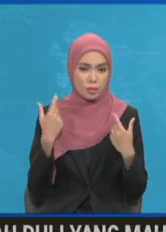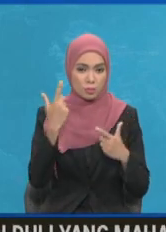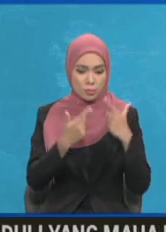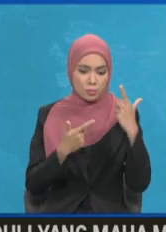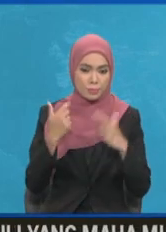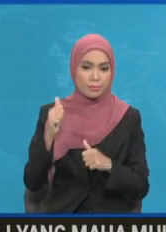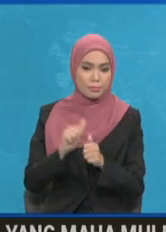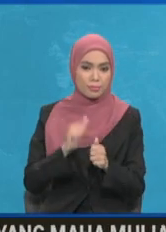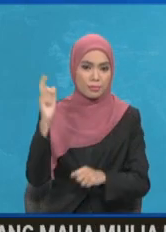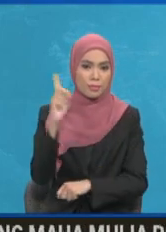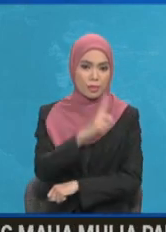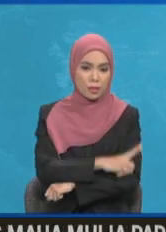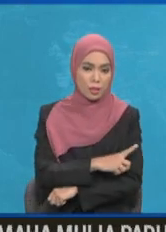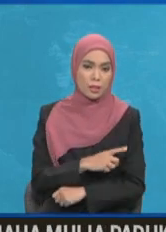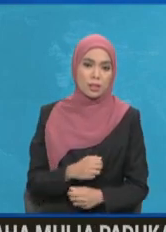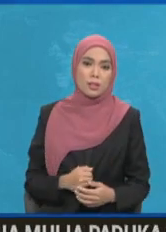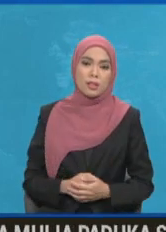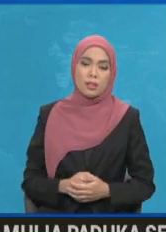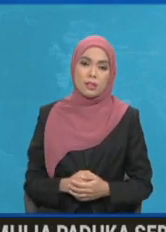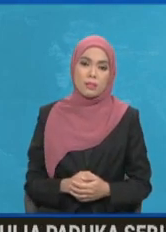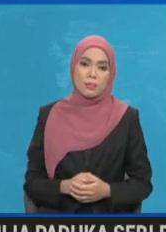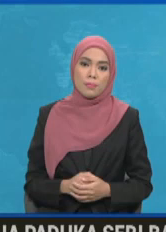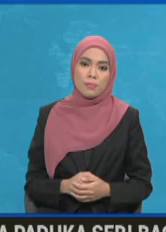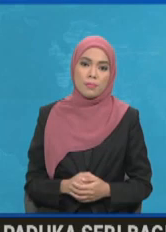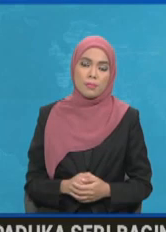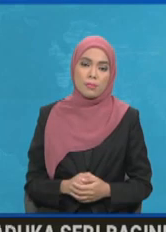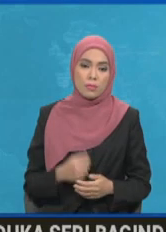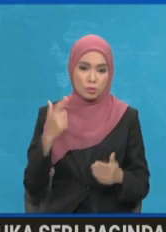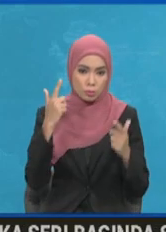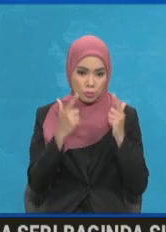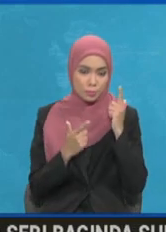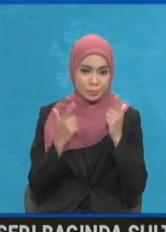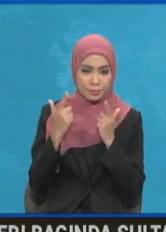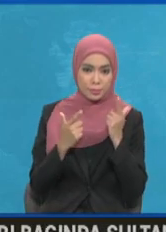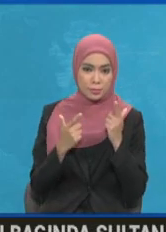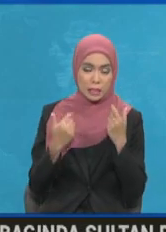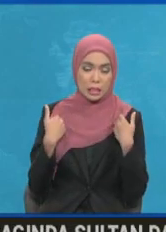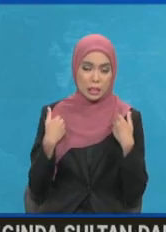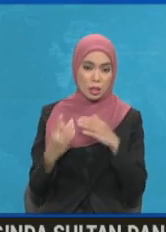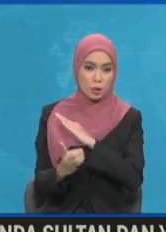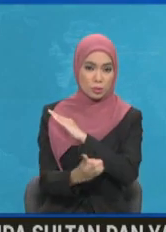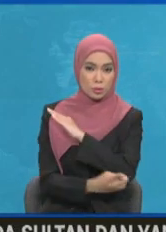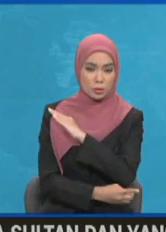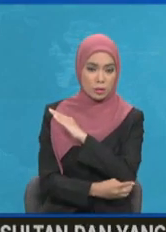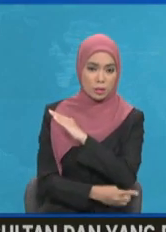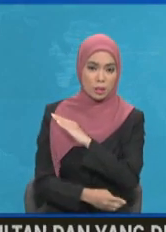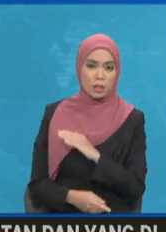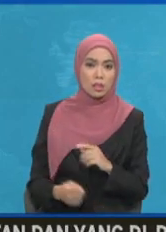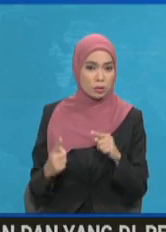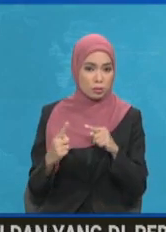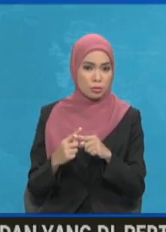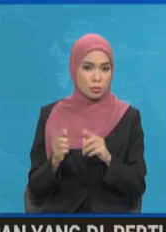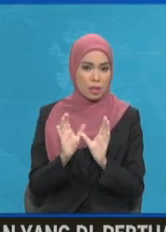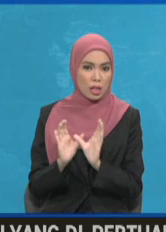kawasan di bawah kawalan jabatan daerah berkenaan semasa pemantauan tersebut satu denda compound dikeluarkan kata